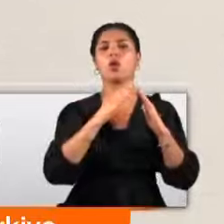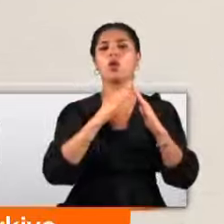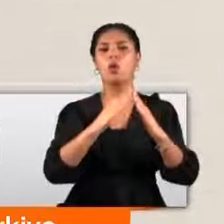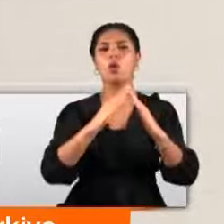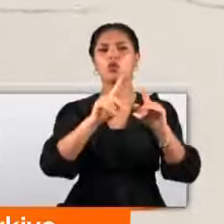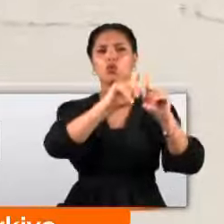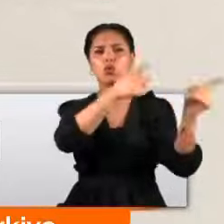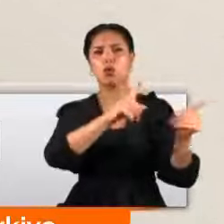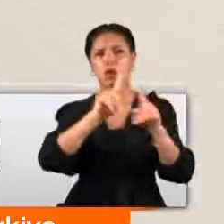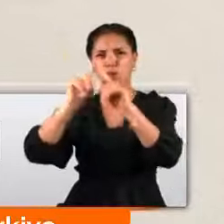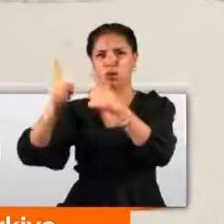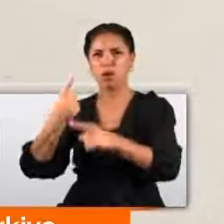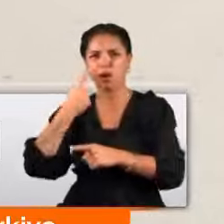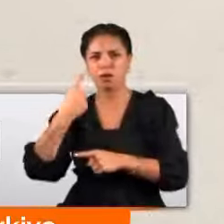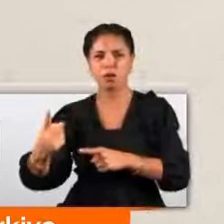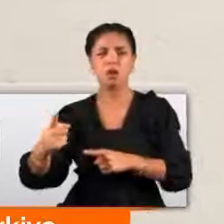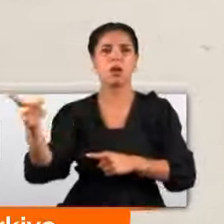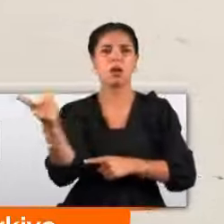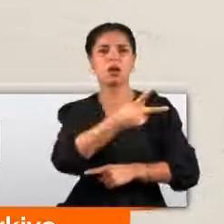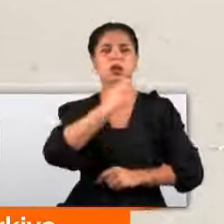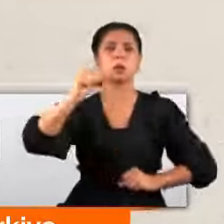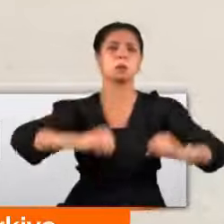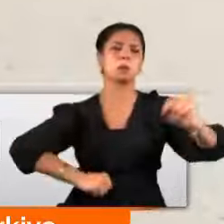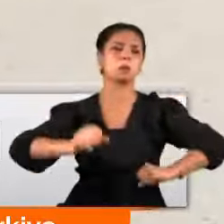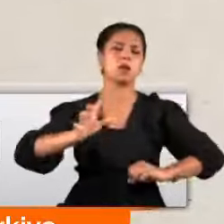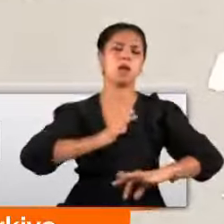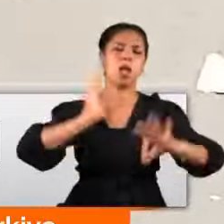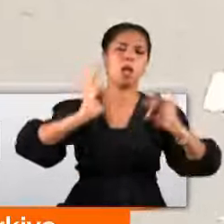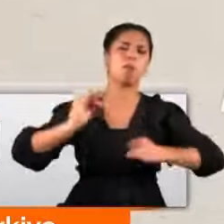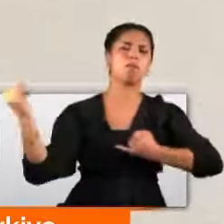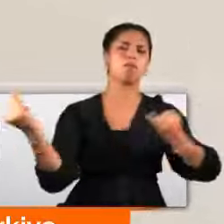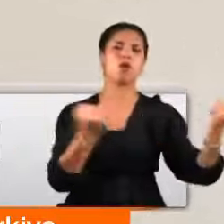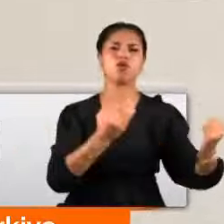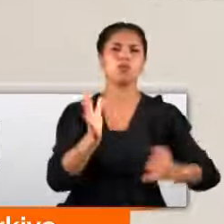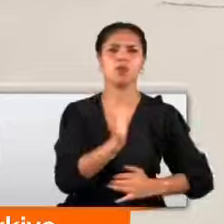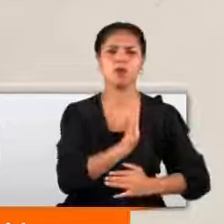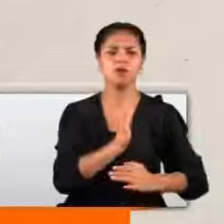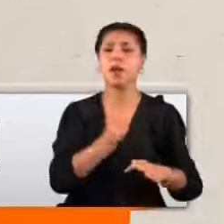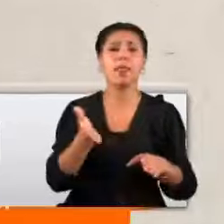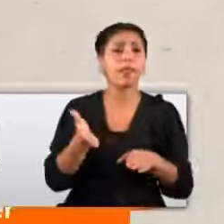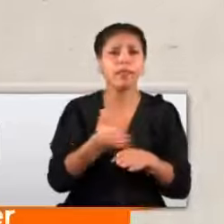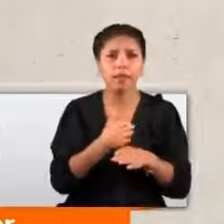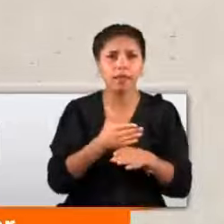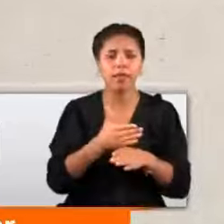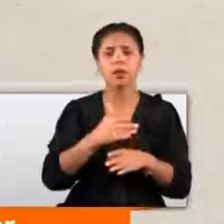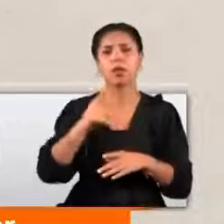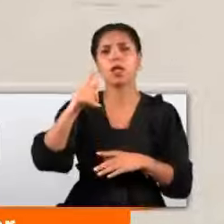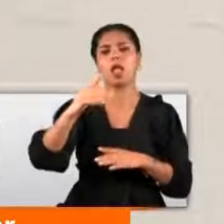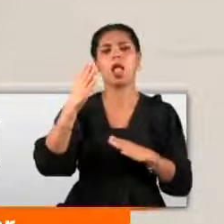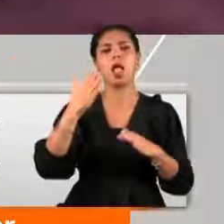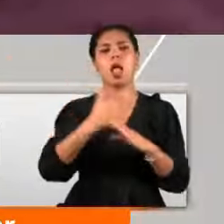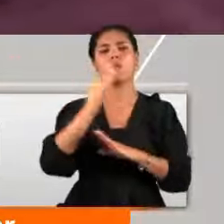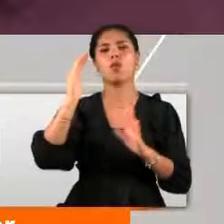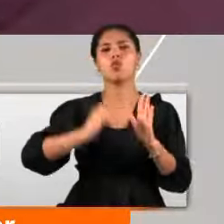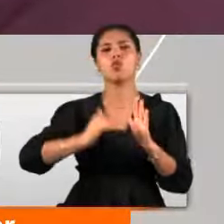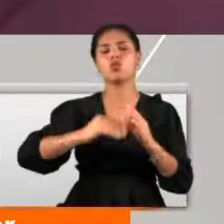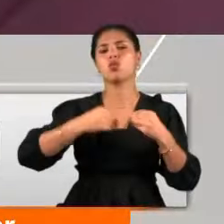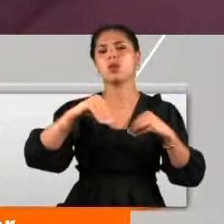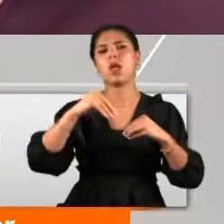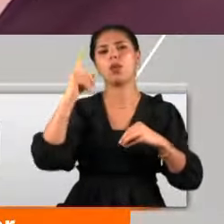uzun süredir bir rekabet vardı. Aralarında da sık sık tartışma çıkıyordu. Sebebi ise ucuza sattın tartışması. İki